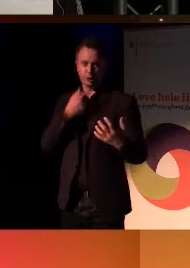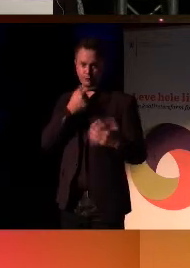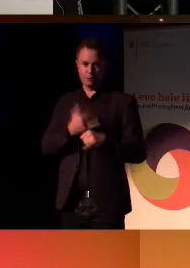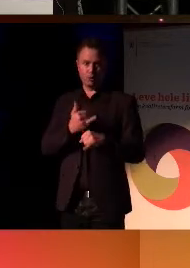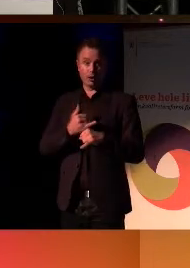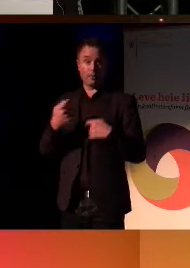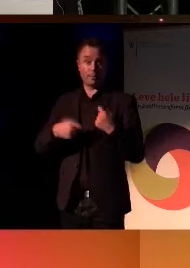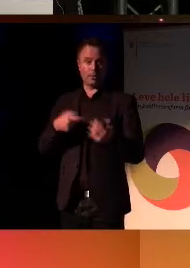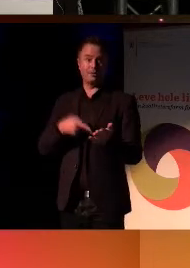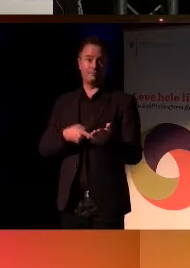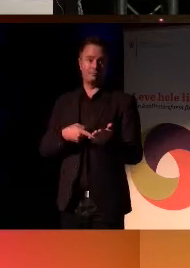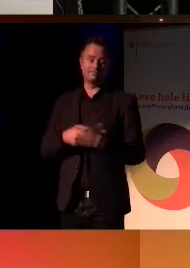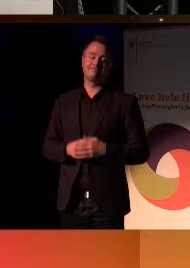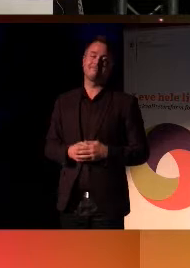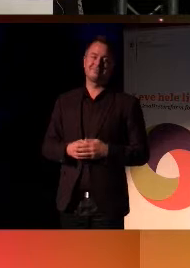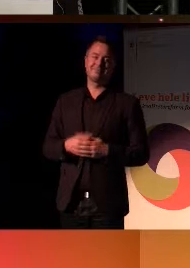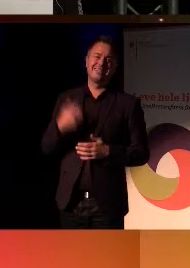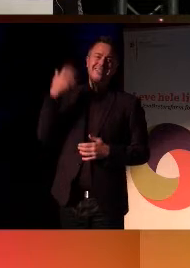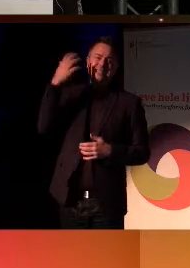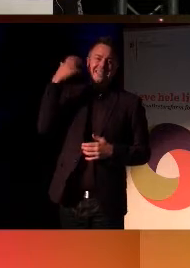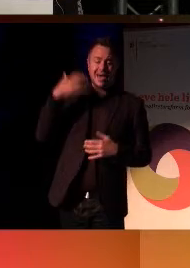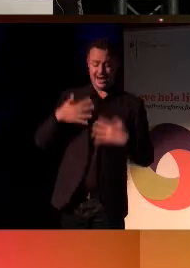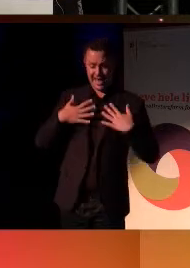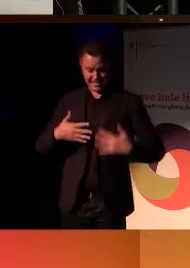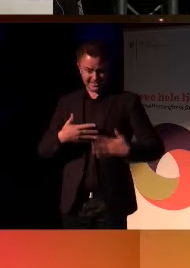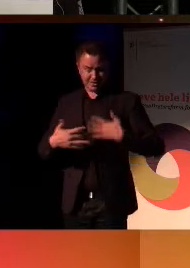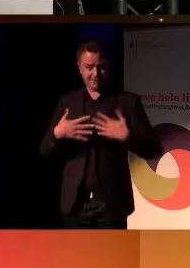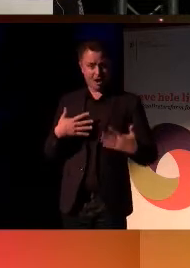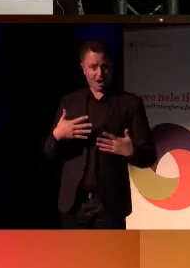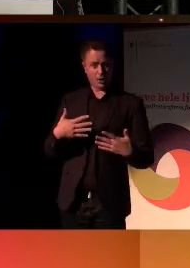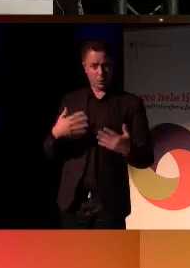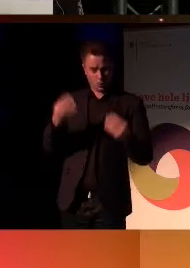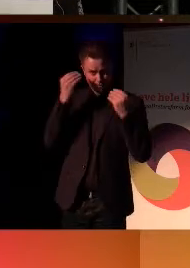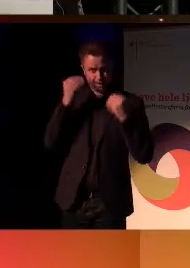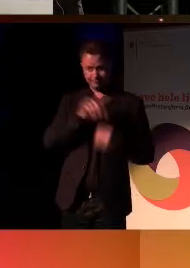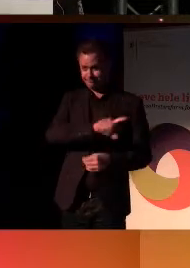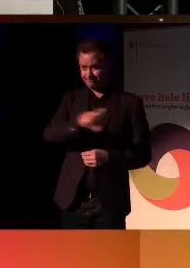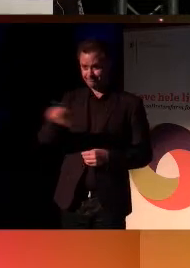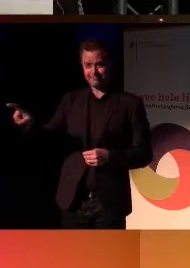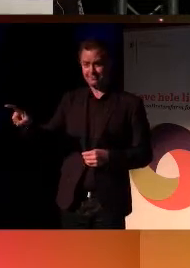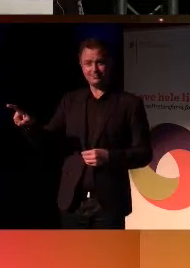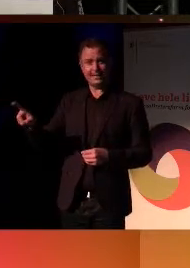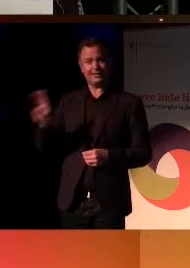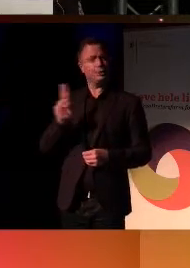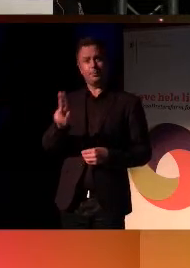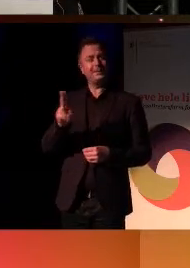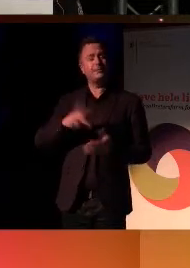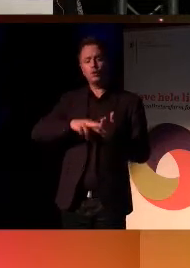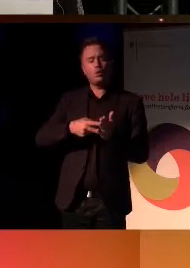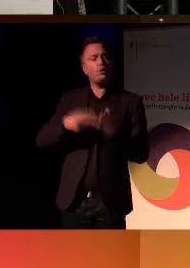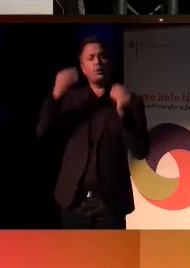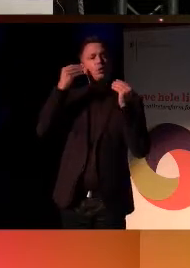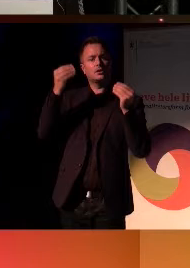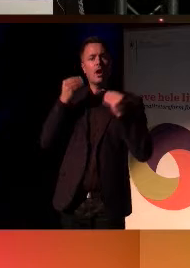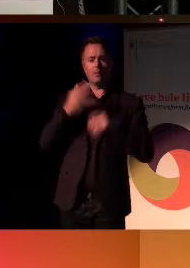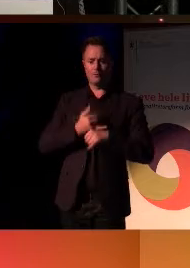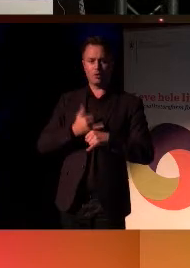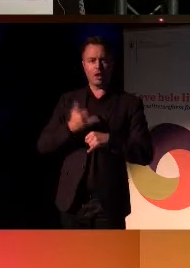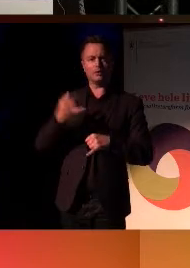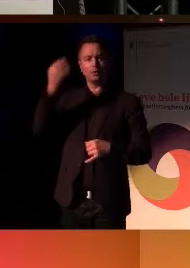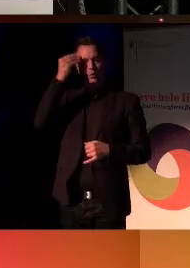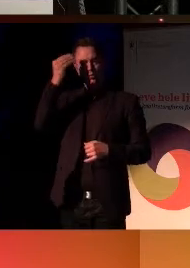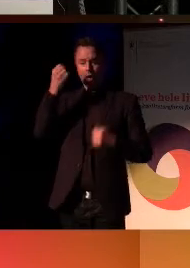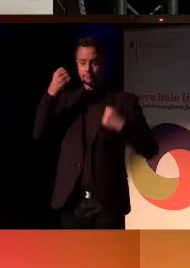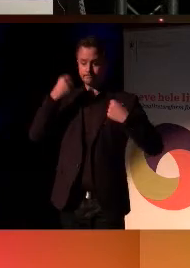de helsefaglige utdanningene ikke sterkest preget av metodekunnskap, i forhold til å sette